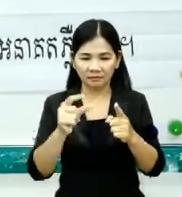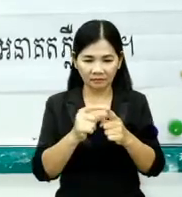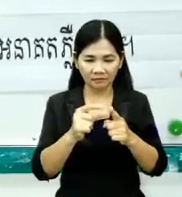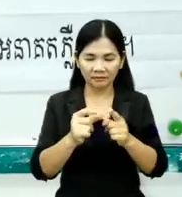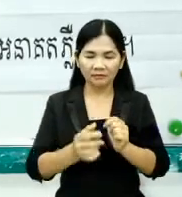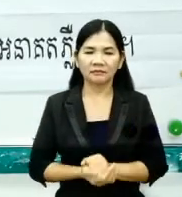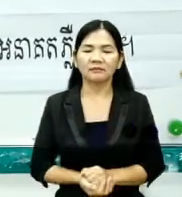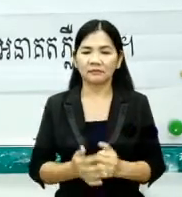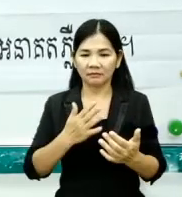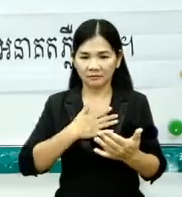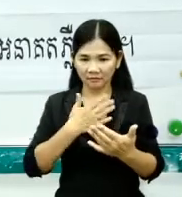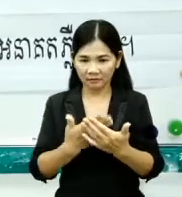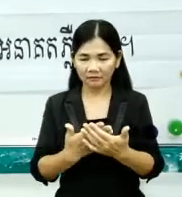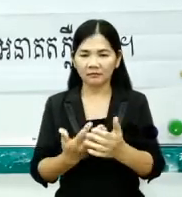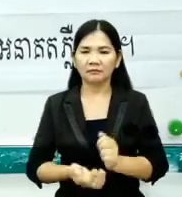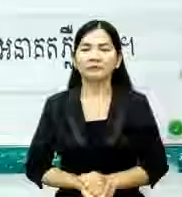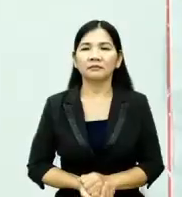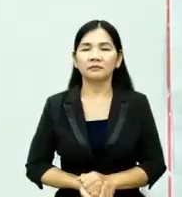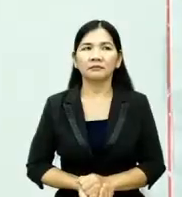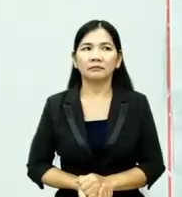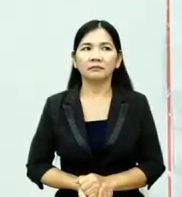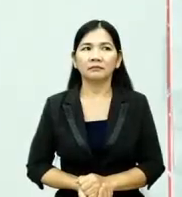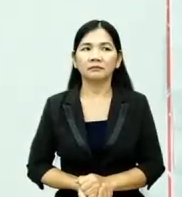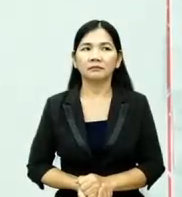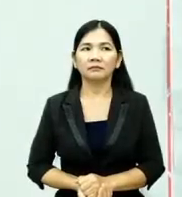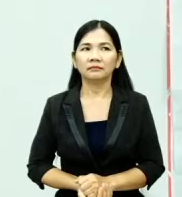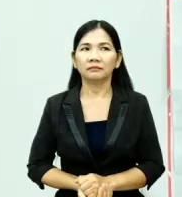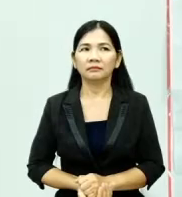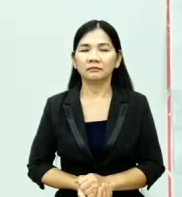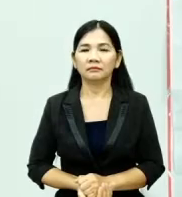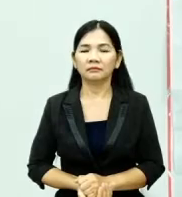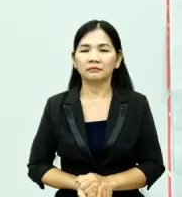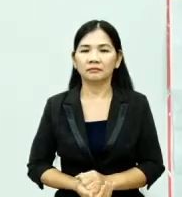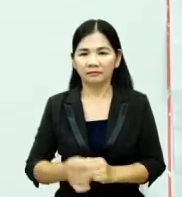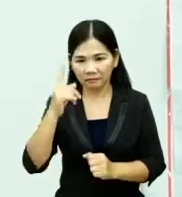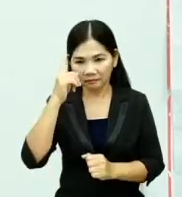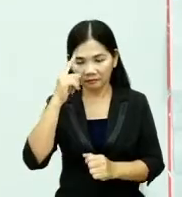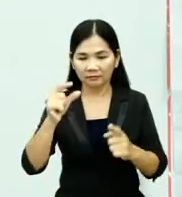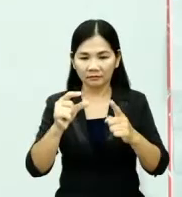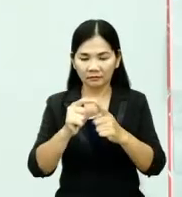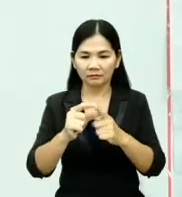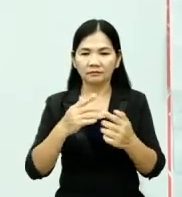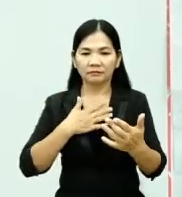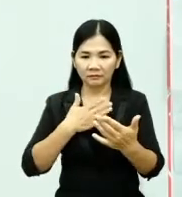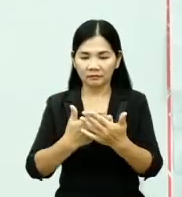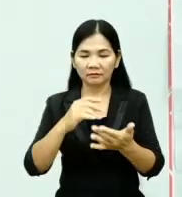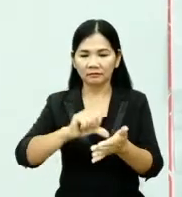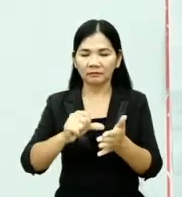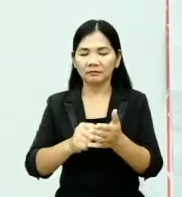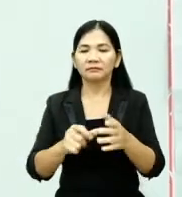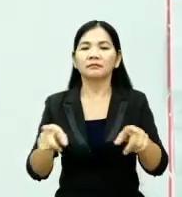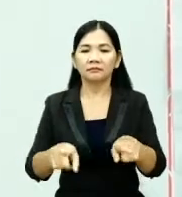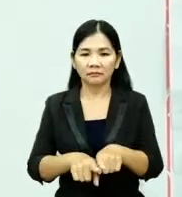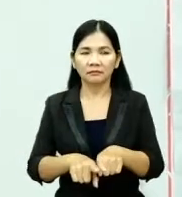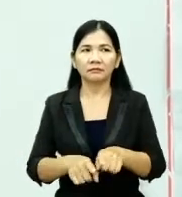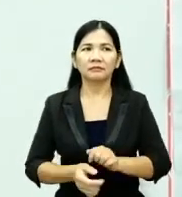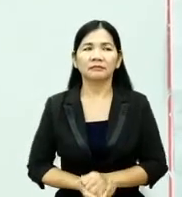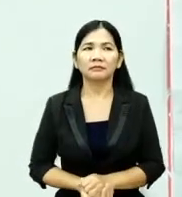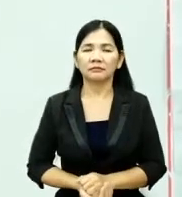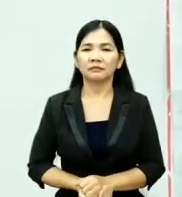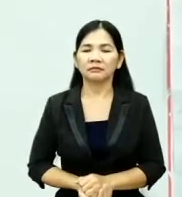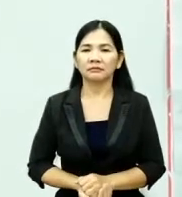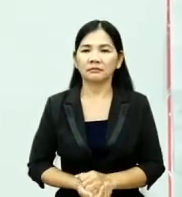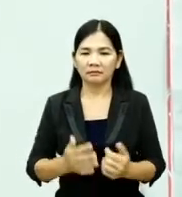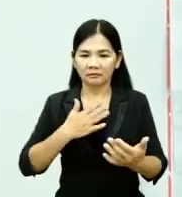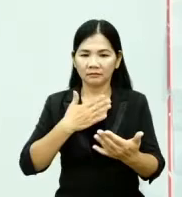thá top snow chà ta con chẳng đăng tế ta bị top snow nấy miền này dạng đôi mình đánh đá con chà